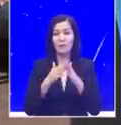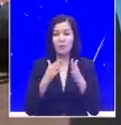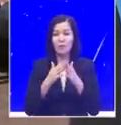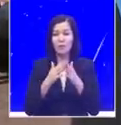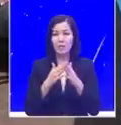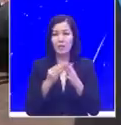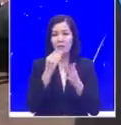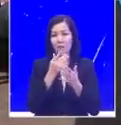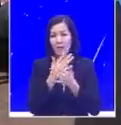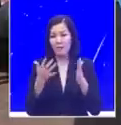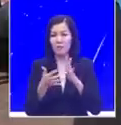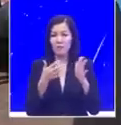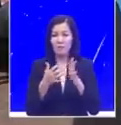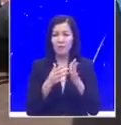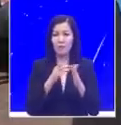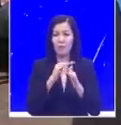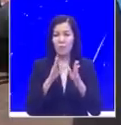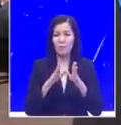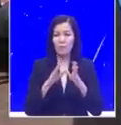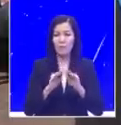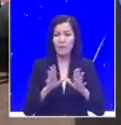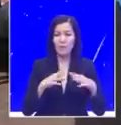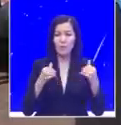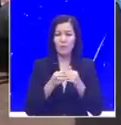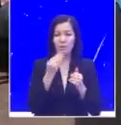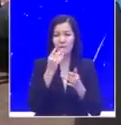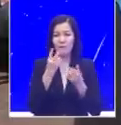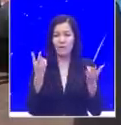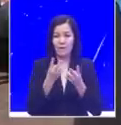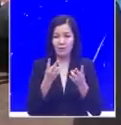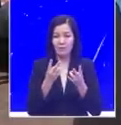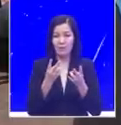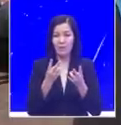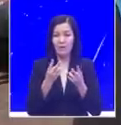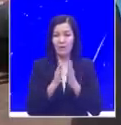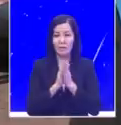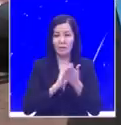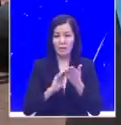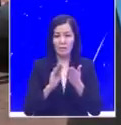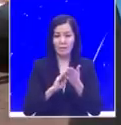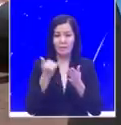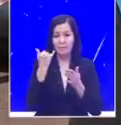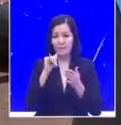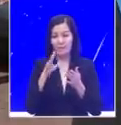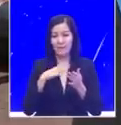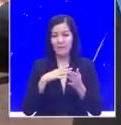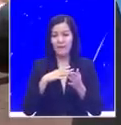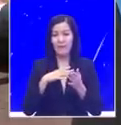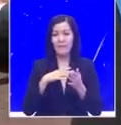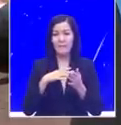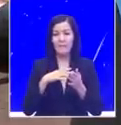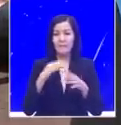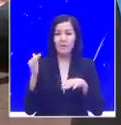қалған адамдар, мұқтаж отбасылар, көпбалы отбасылар азық-түлікке мұқтаж болып жатқандығынан өтініштер түскендіктен осындай қазір бізде жақсылыққа жарысайық тобы